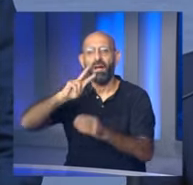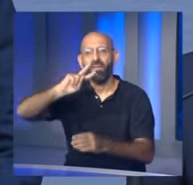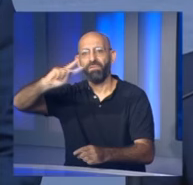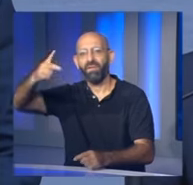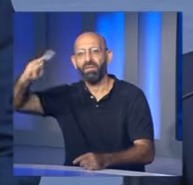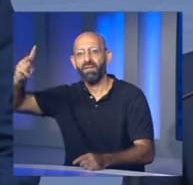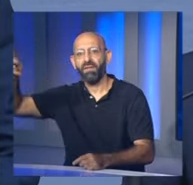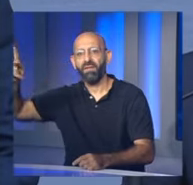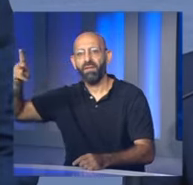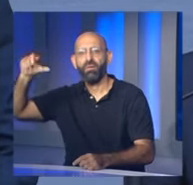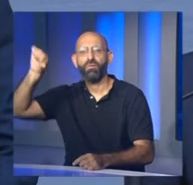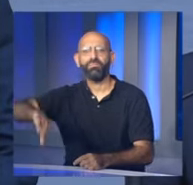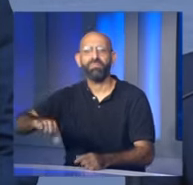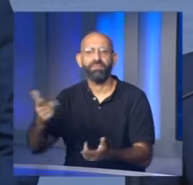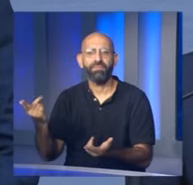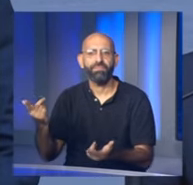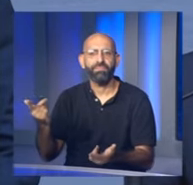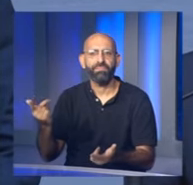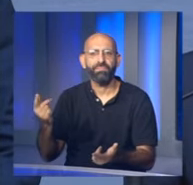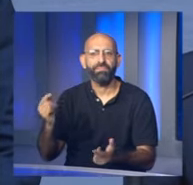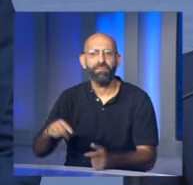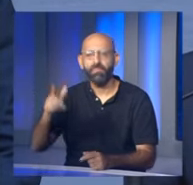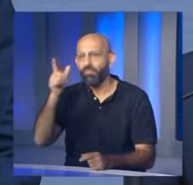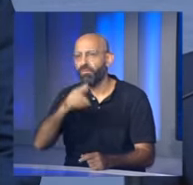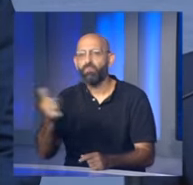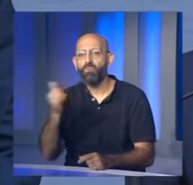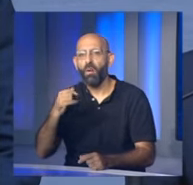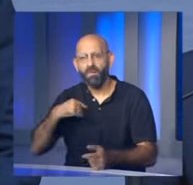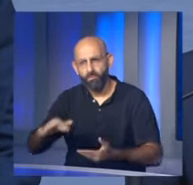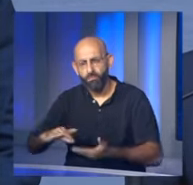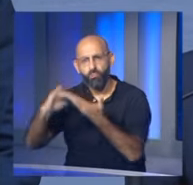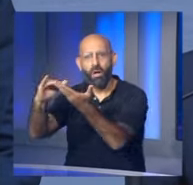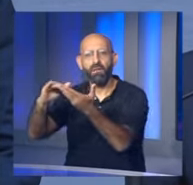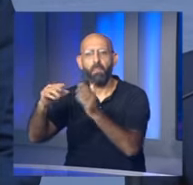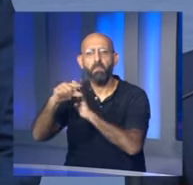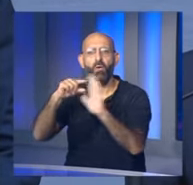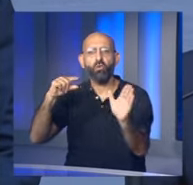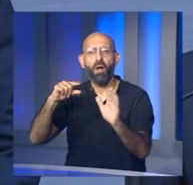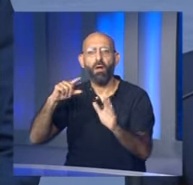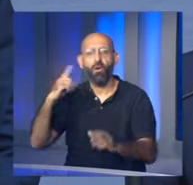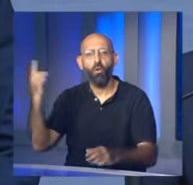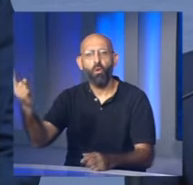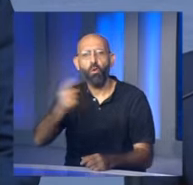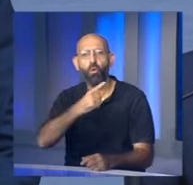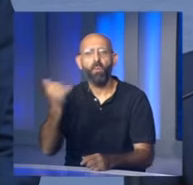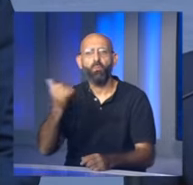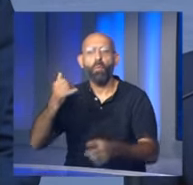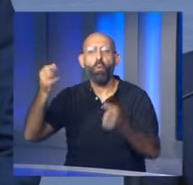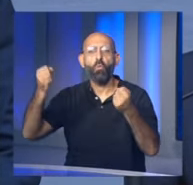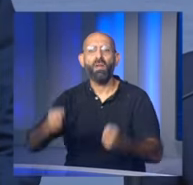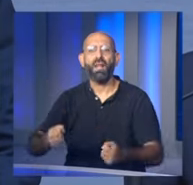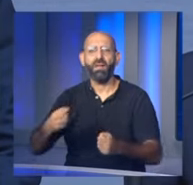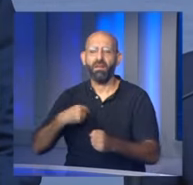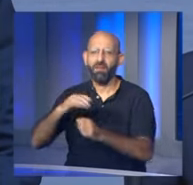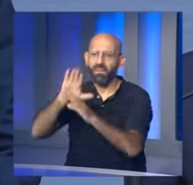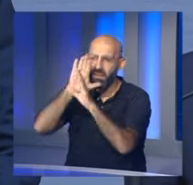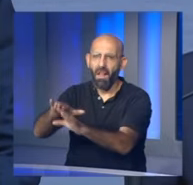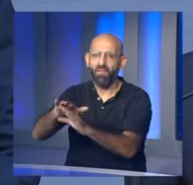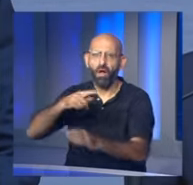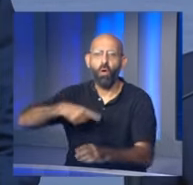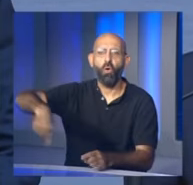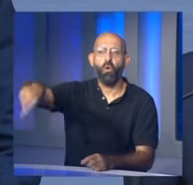الانترنت حتى يقدروا يتابعوا دروسهم بمعنى انه بالفعل هون الجامعات اخذت رابطه جامعات لبنان